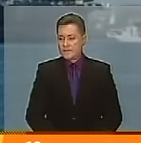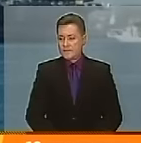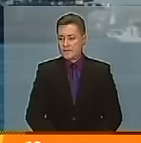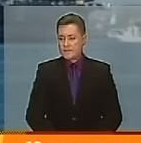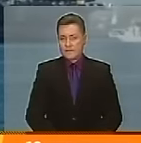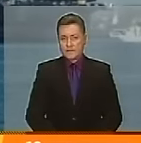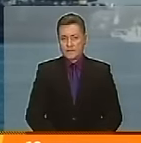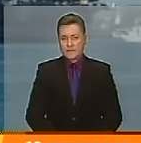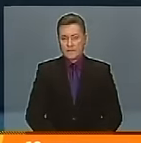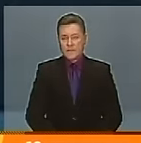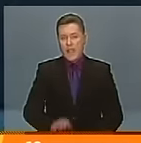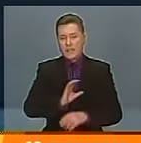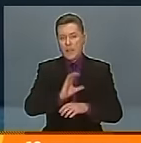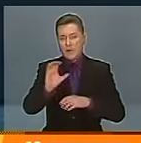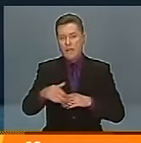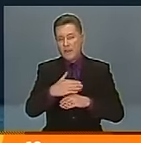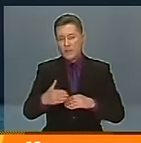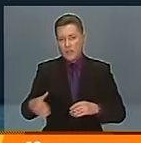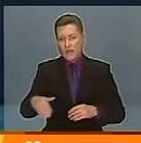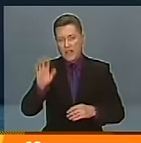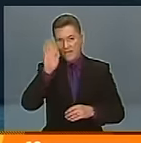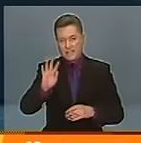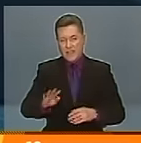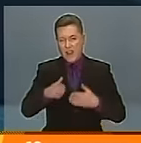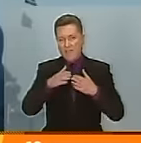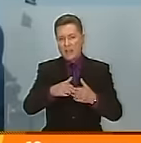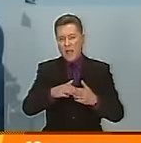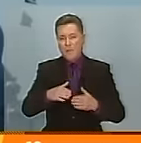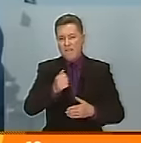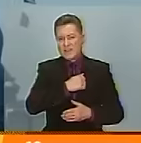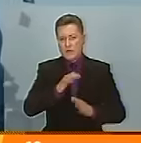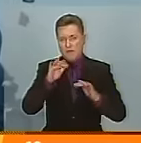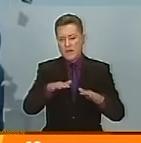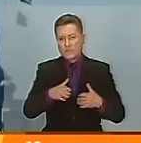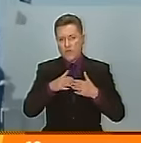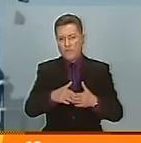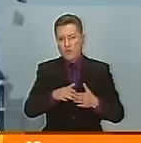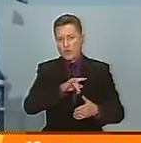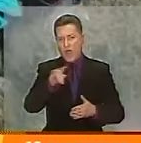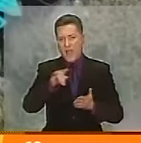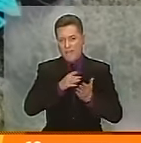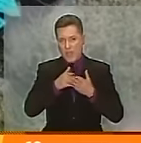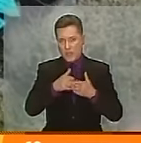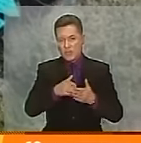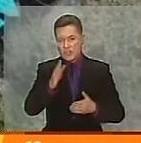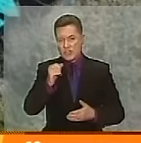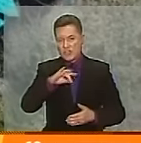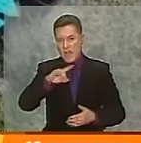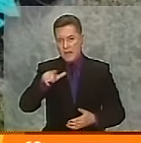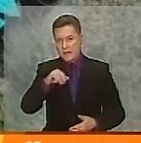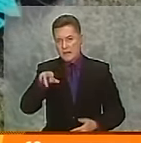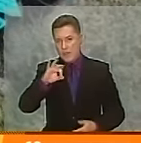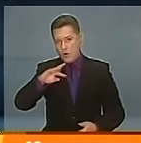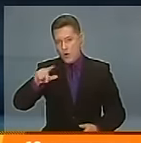Крім того, Франція направила до берегів Сирії флагман свого військово-морського флоту авіаносець «Шар де Голь». Судно вийшло з порту